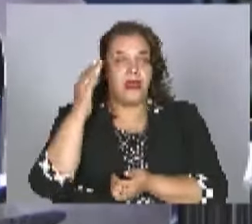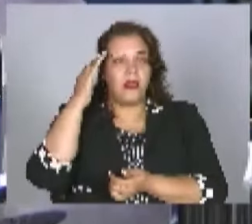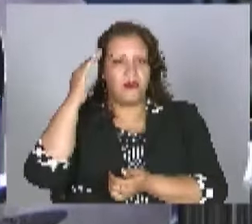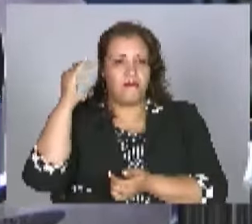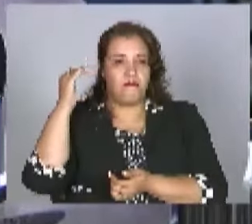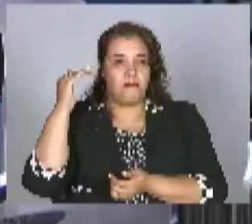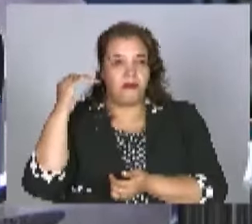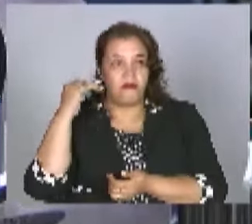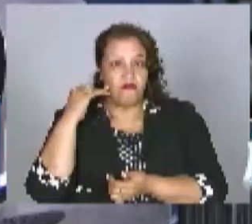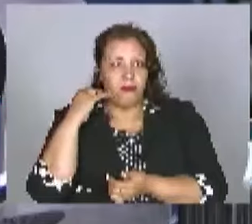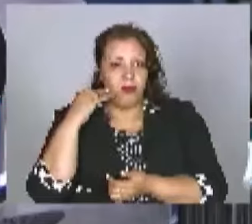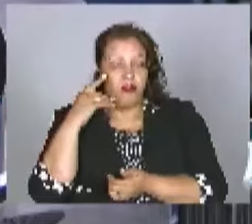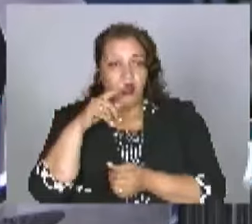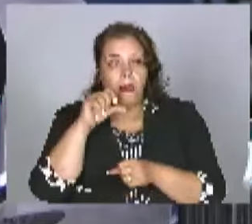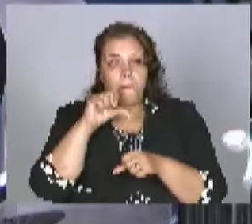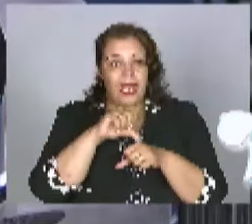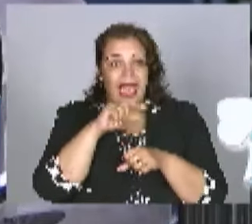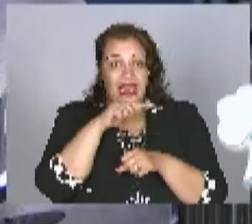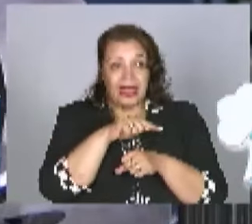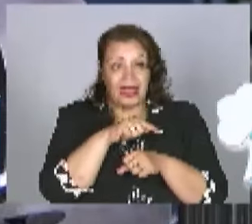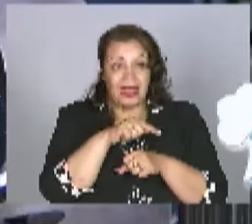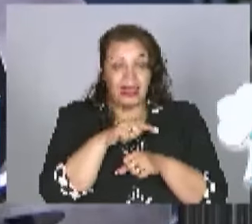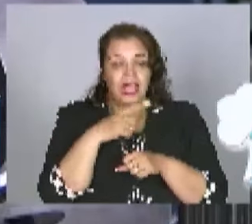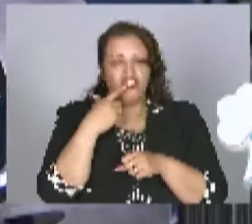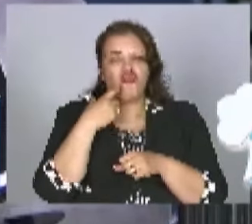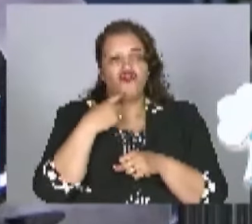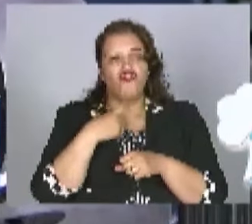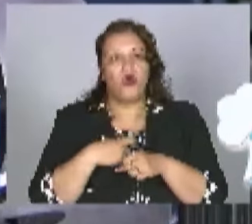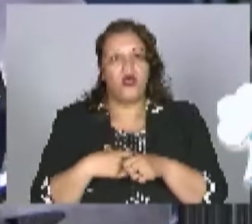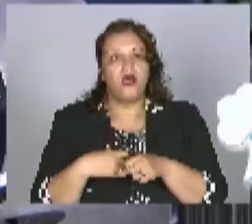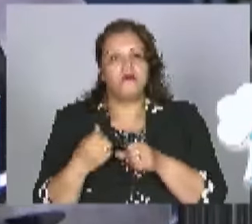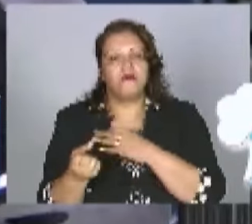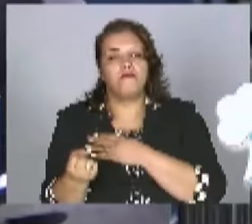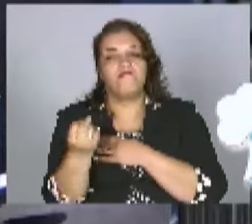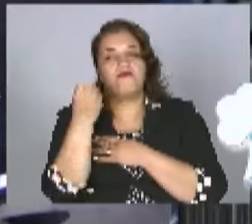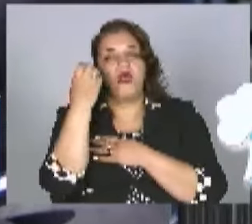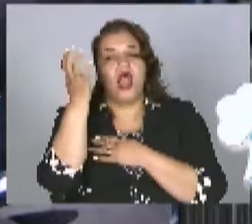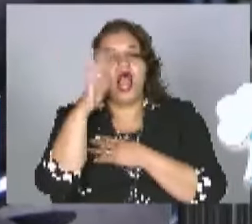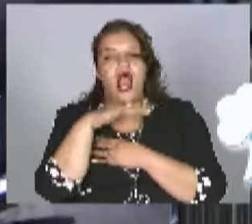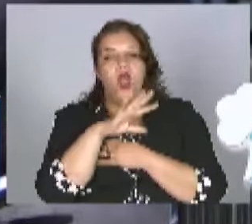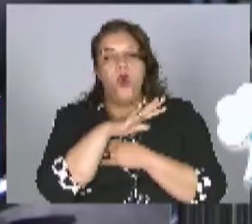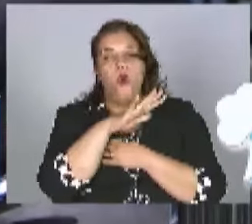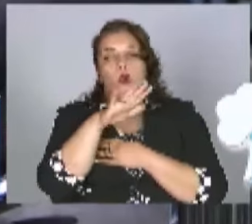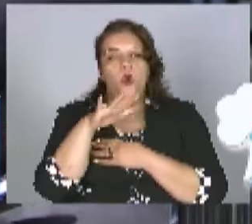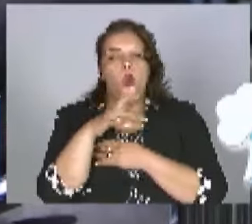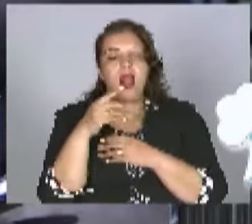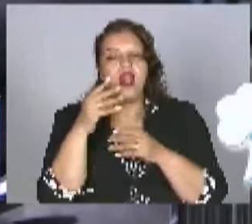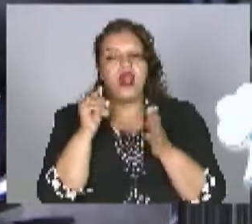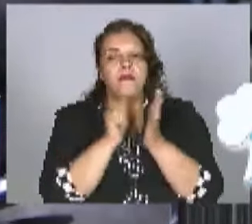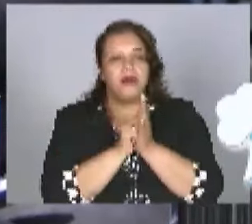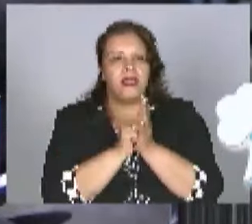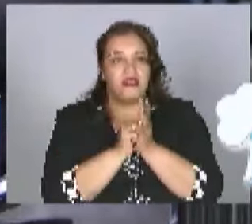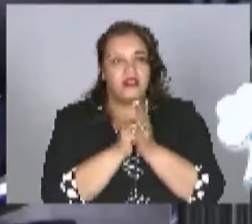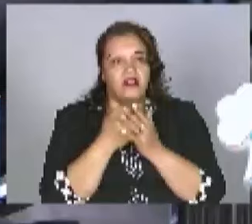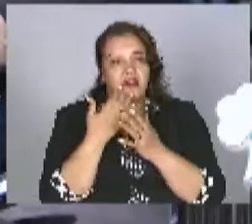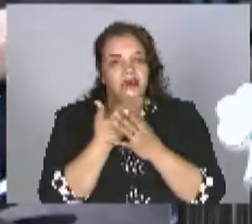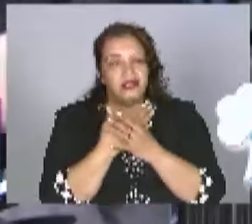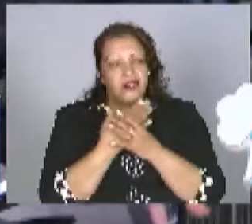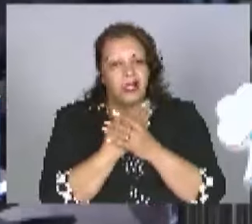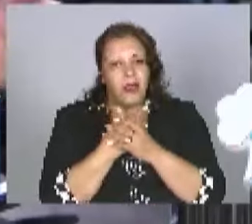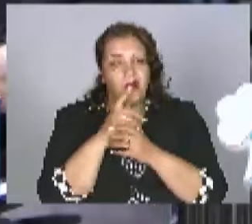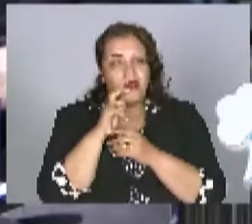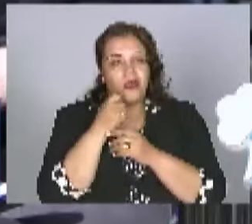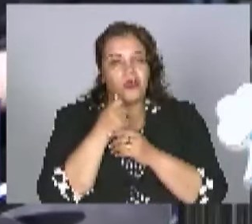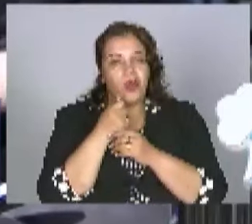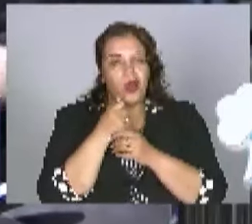من اللي طالعه من البلد دي واخده شخصيه التسلط على كل البيت لان هي اللي بتدير البيت لاسباب سلبيه في الراجل ودي